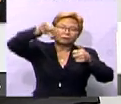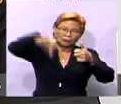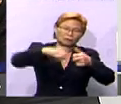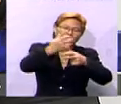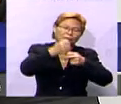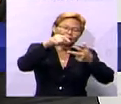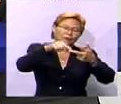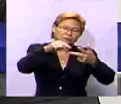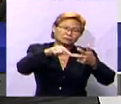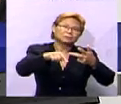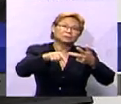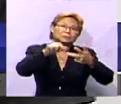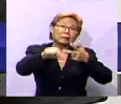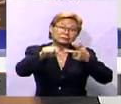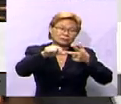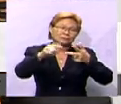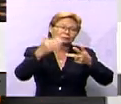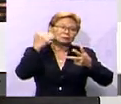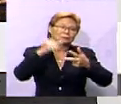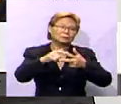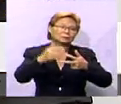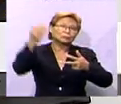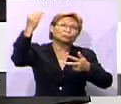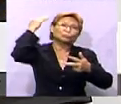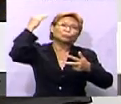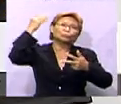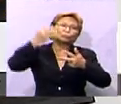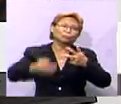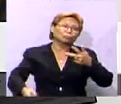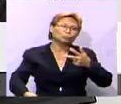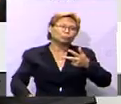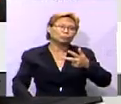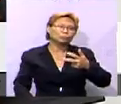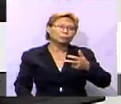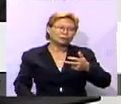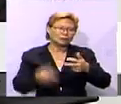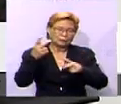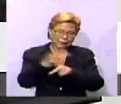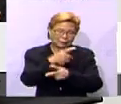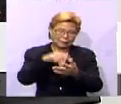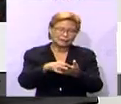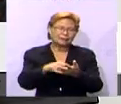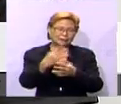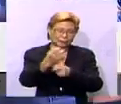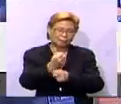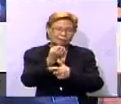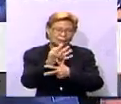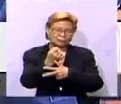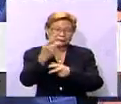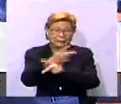gangsa. Tu yang lagi satu saya kalah kuarter ni. So kali ni memang saya akan target emas lah.